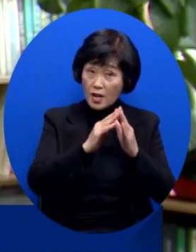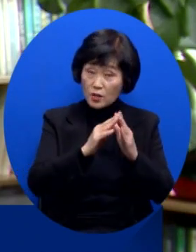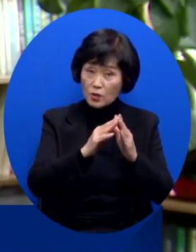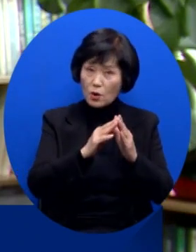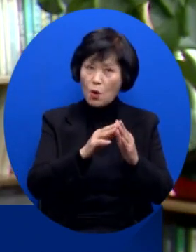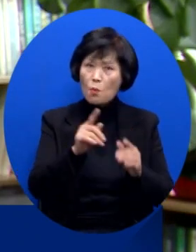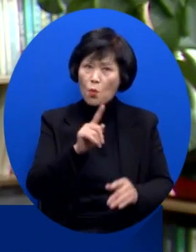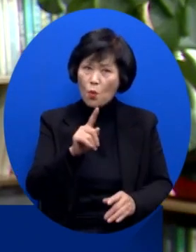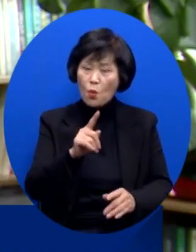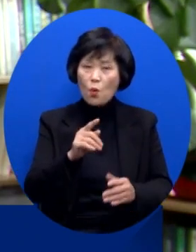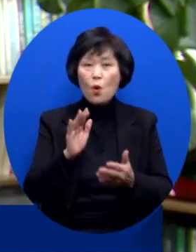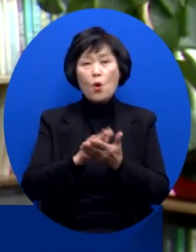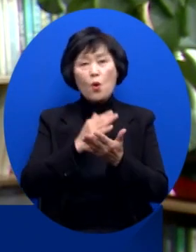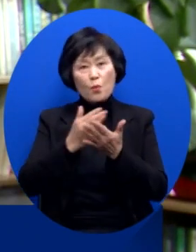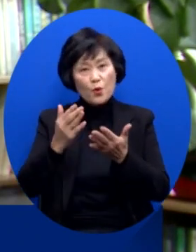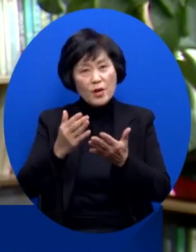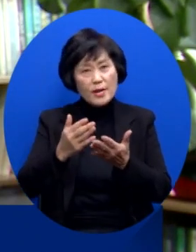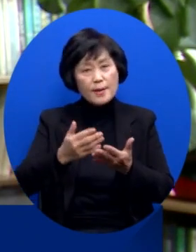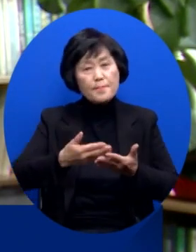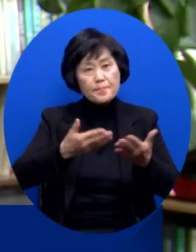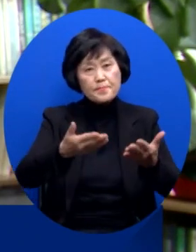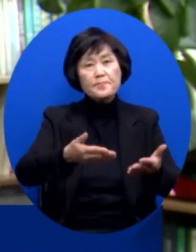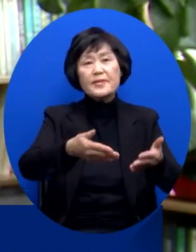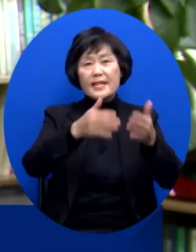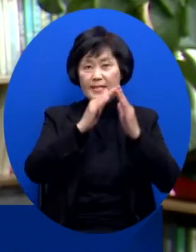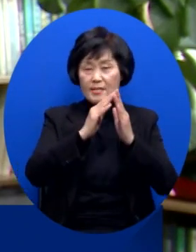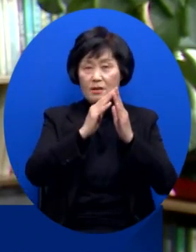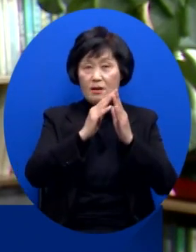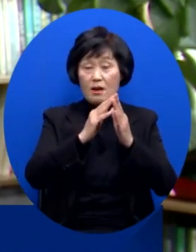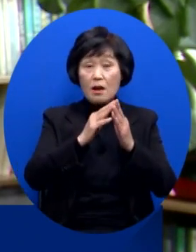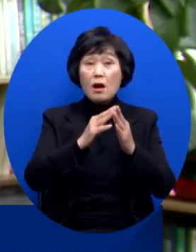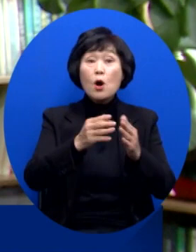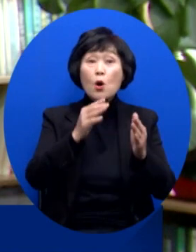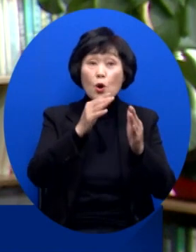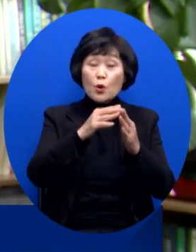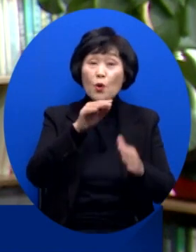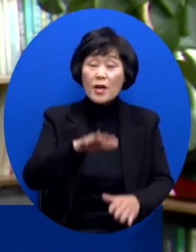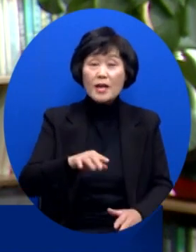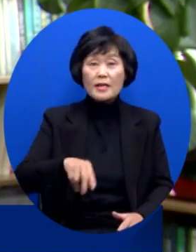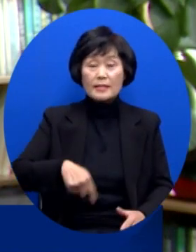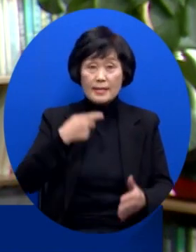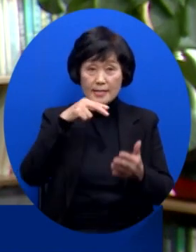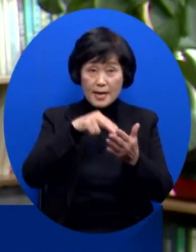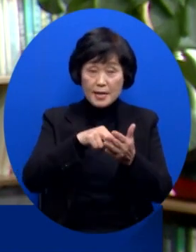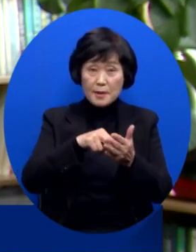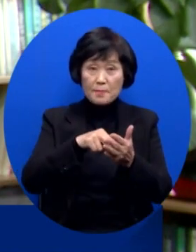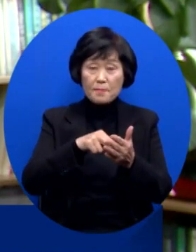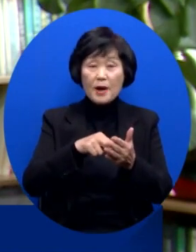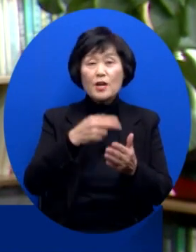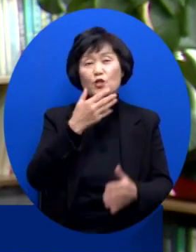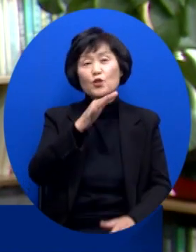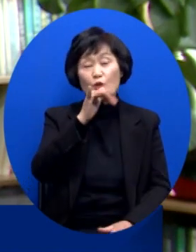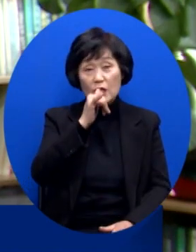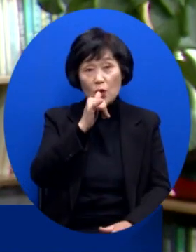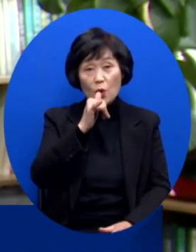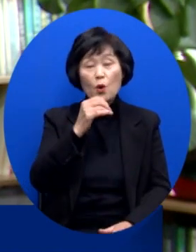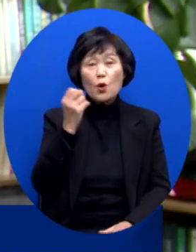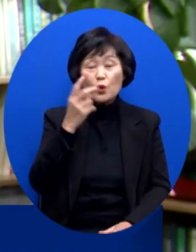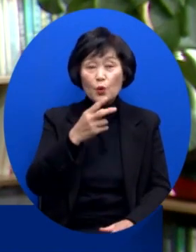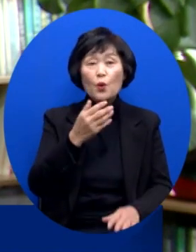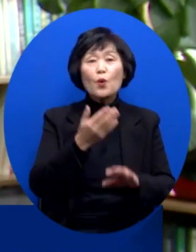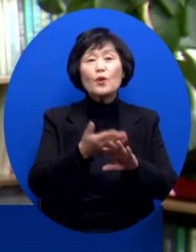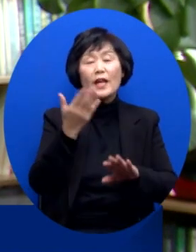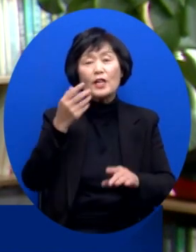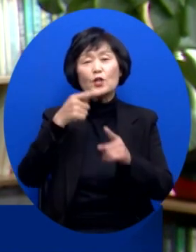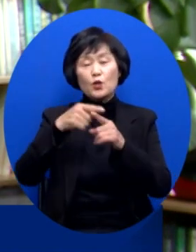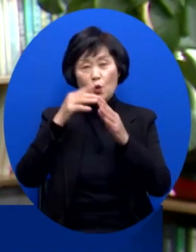개척 형태로 그래서 그 교회가 자립할 정도의 성도를 파송해서 또 다른 교회를 세워나가는 것이